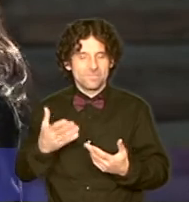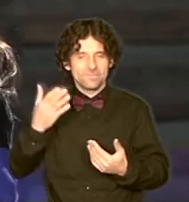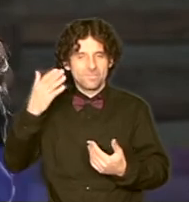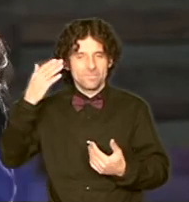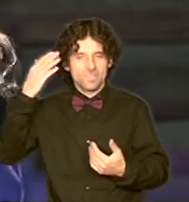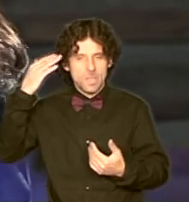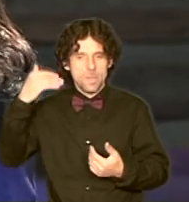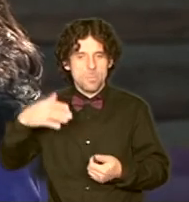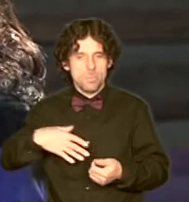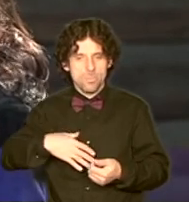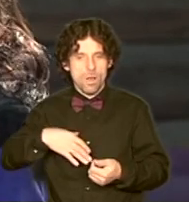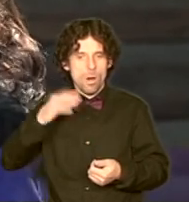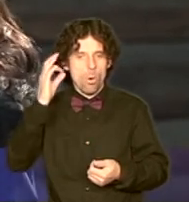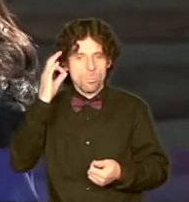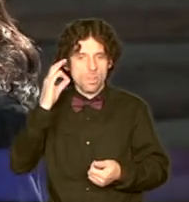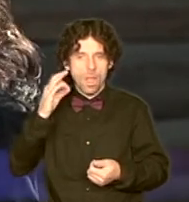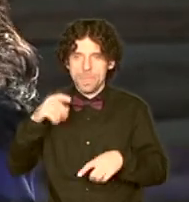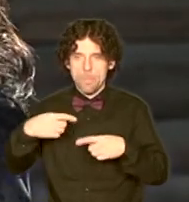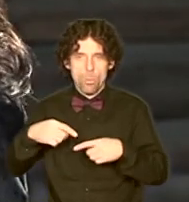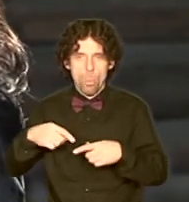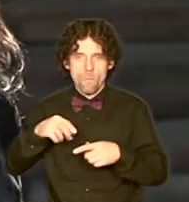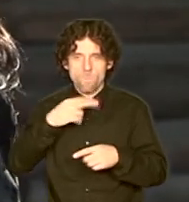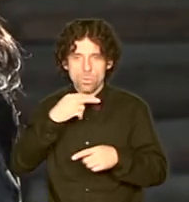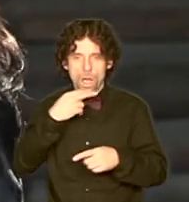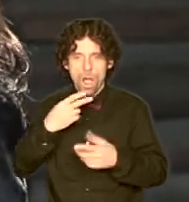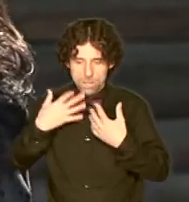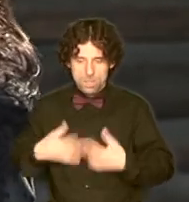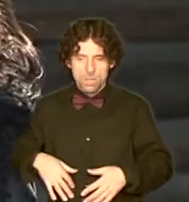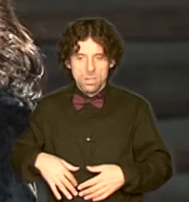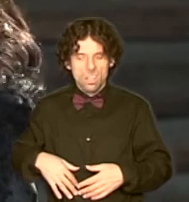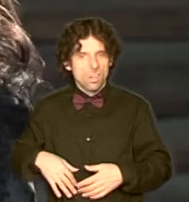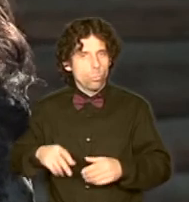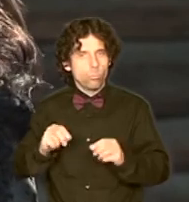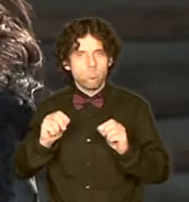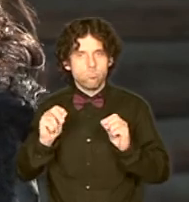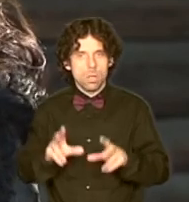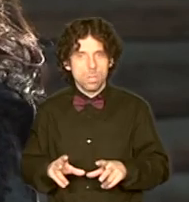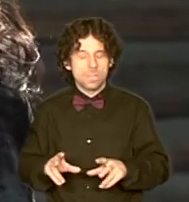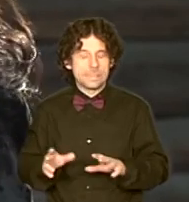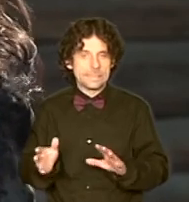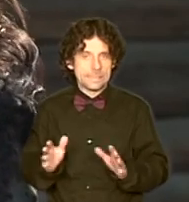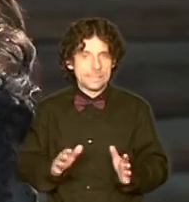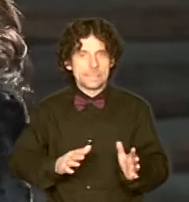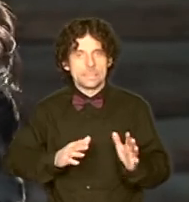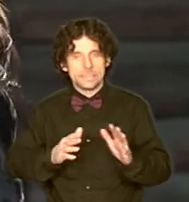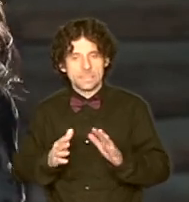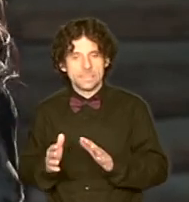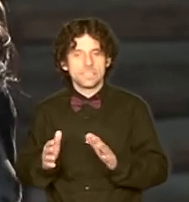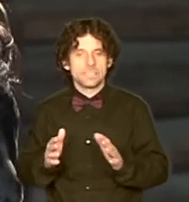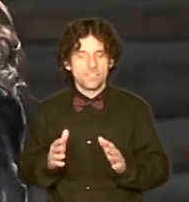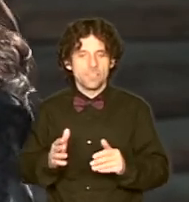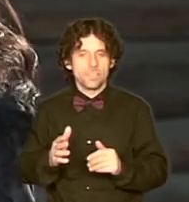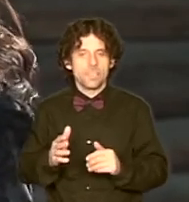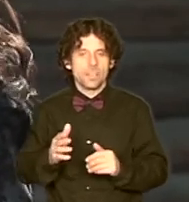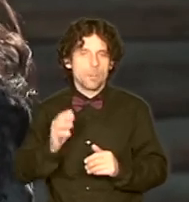stare dzieje, no to nawet taka kobieta, która nie była polana, to myślę, że był to wscyt przed innymi gospodyniami. Panie